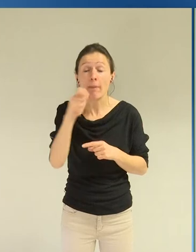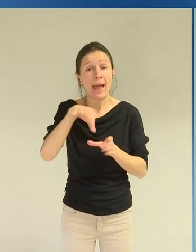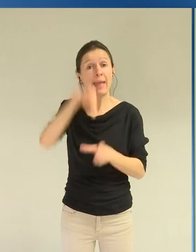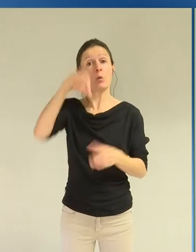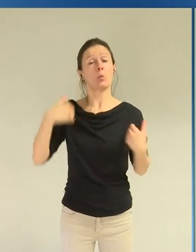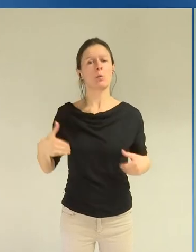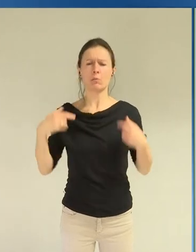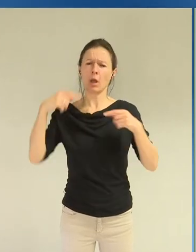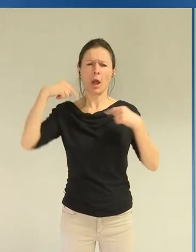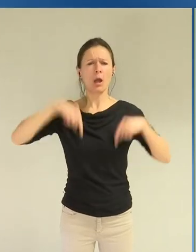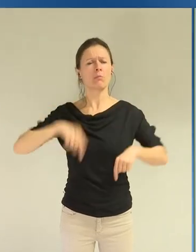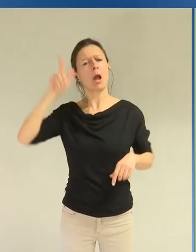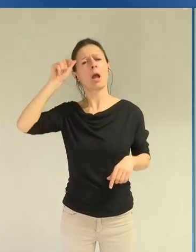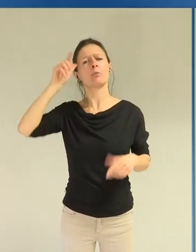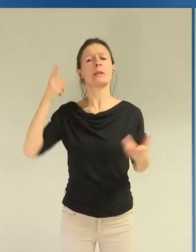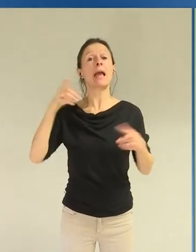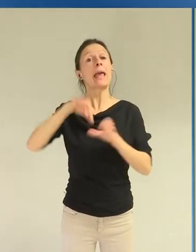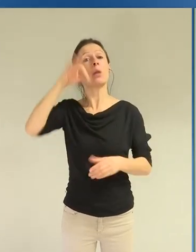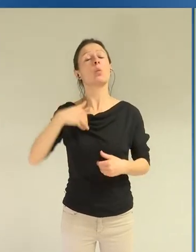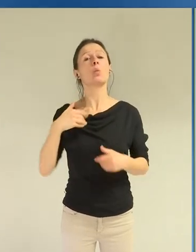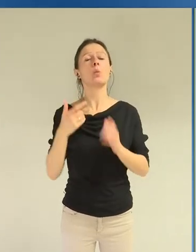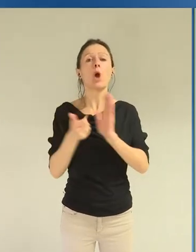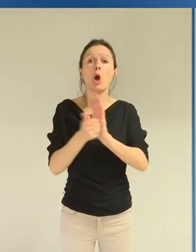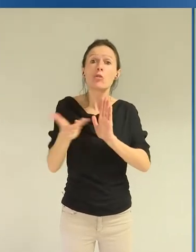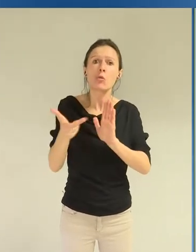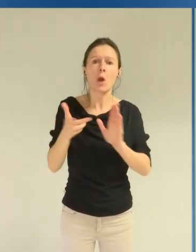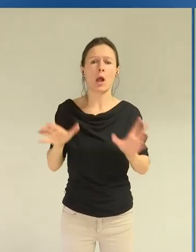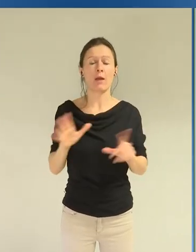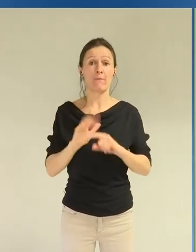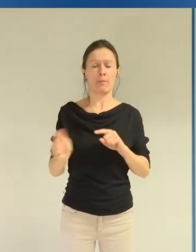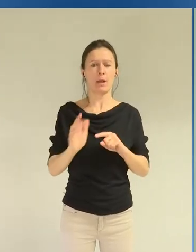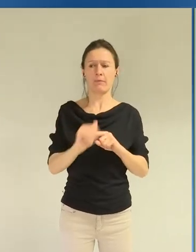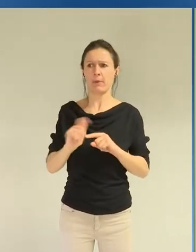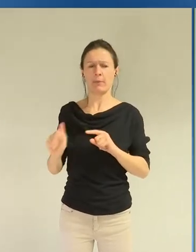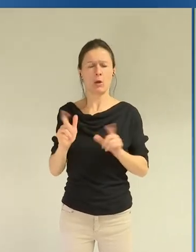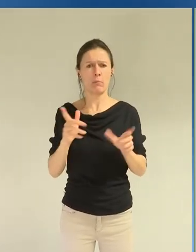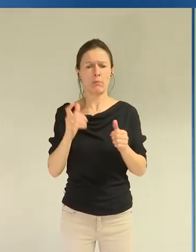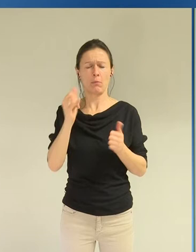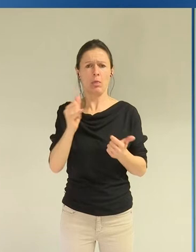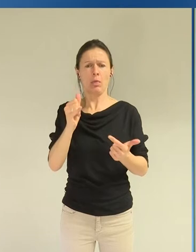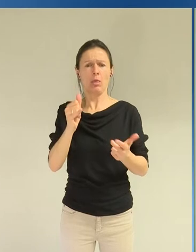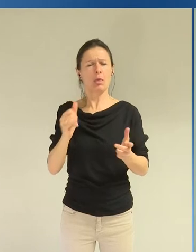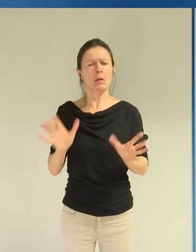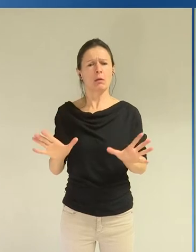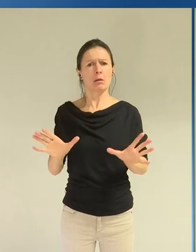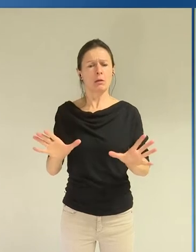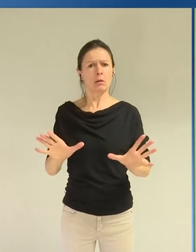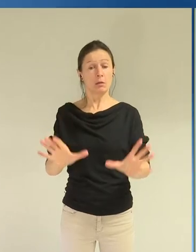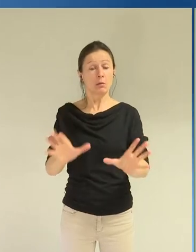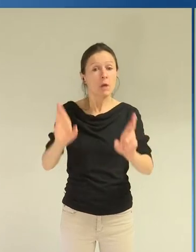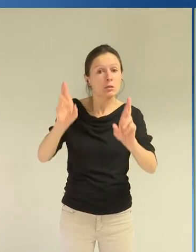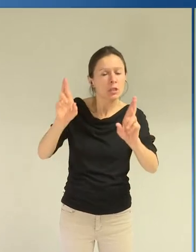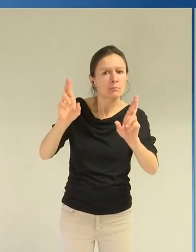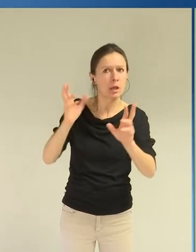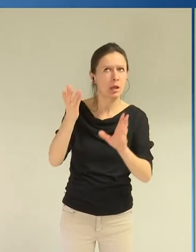président de la région retrouvera rapidement la lucidité et le chemin de l'état de droit en rendant au festival